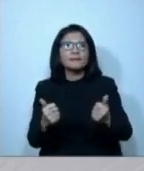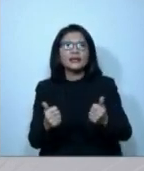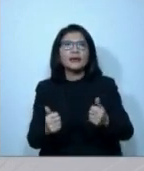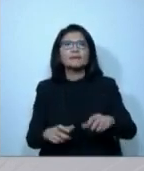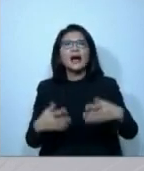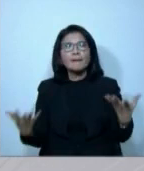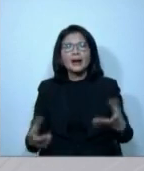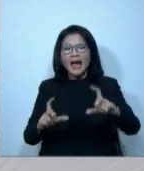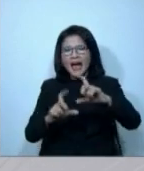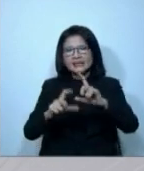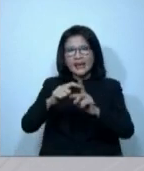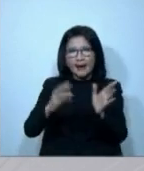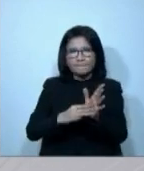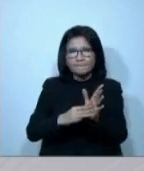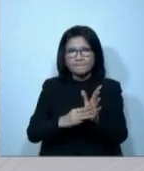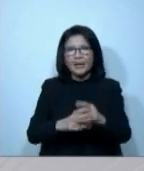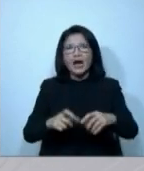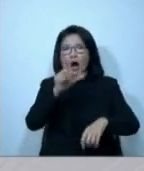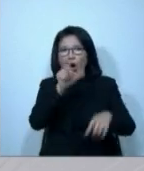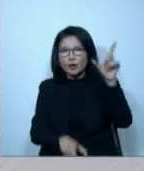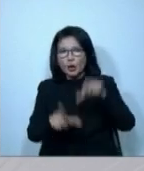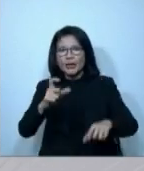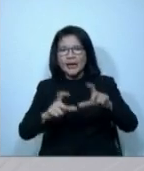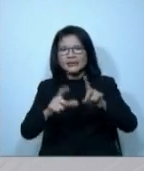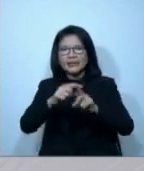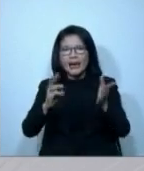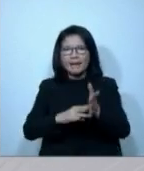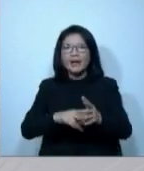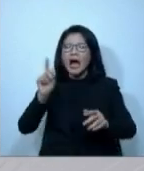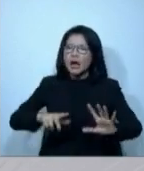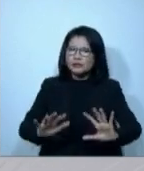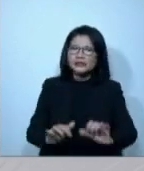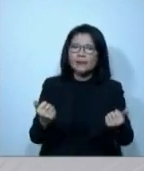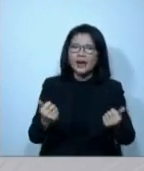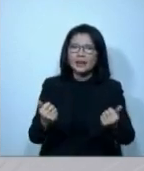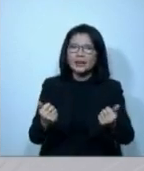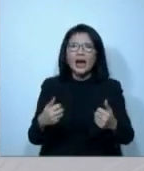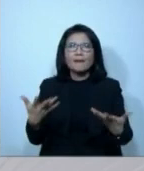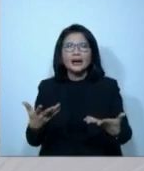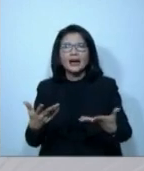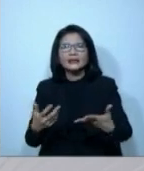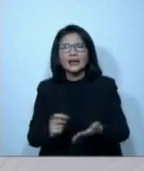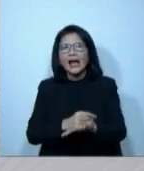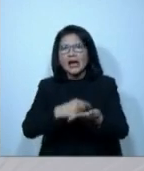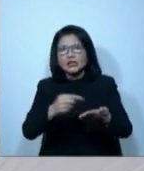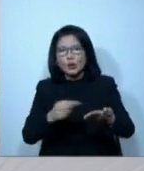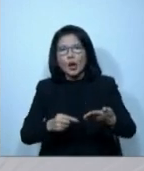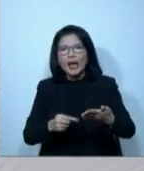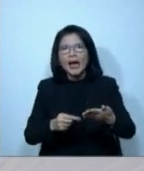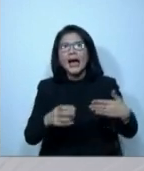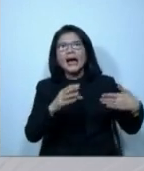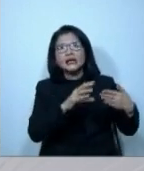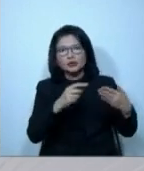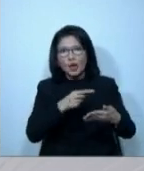SDM. Ketangguhan SDM untuk menjemput itulah yang kita siapkan. Apa itu? Sekolah vokasi. Tidak ada yang lain.